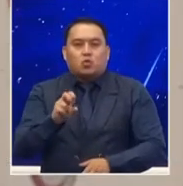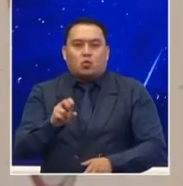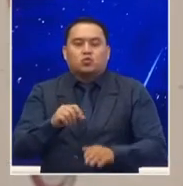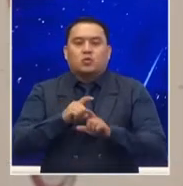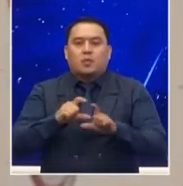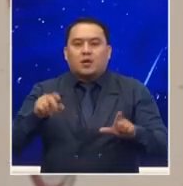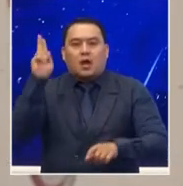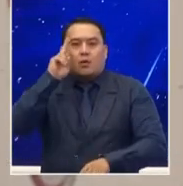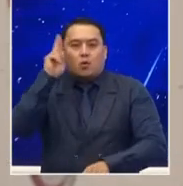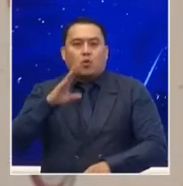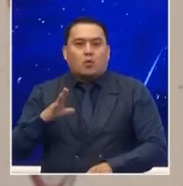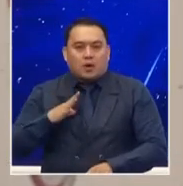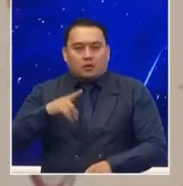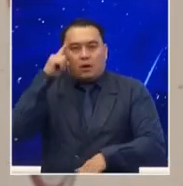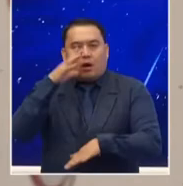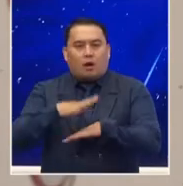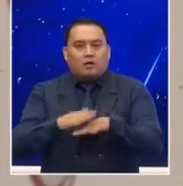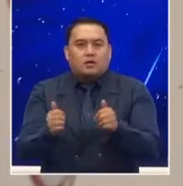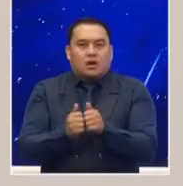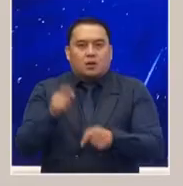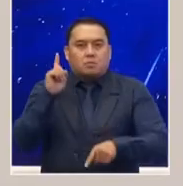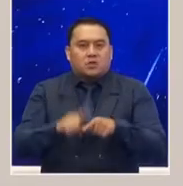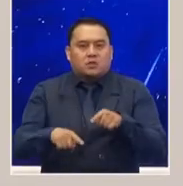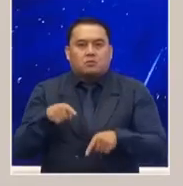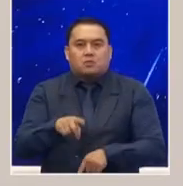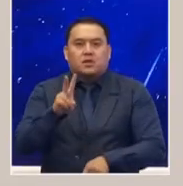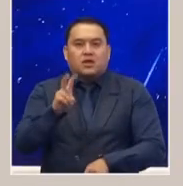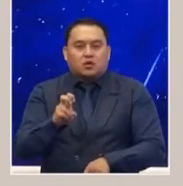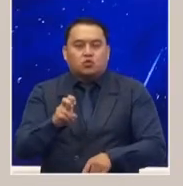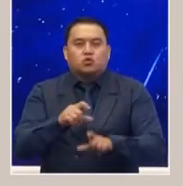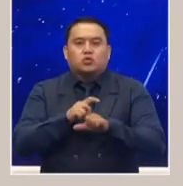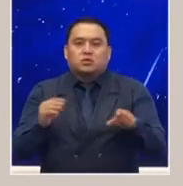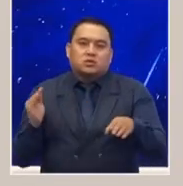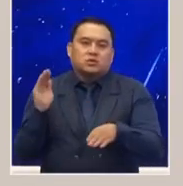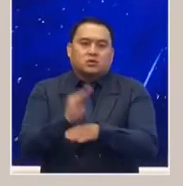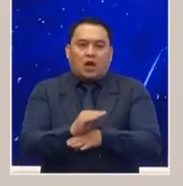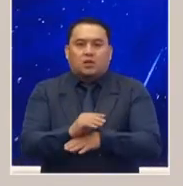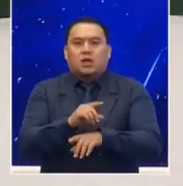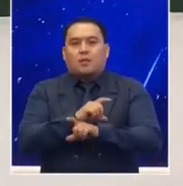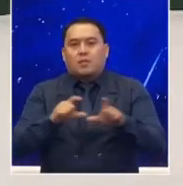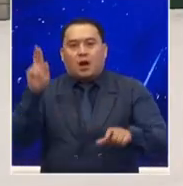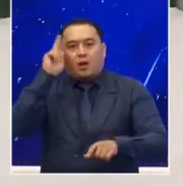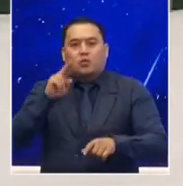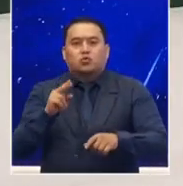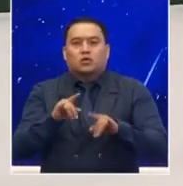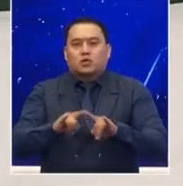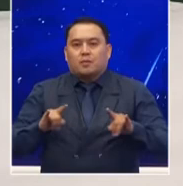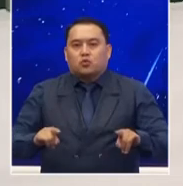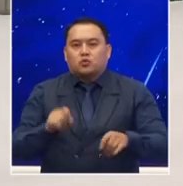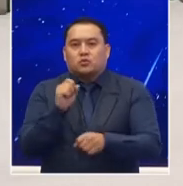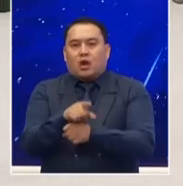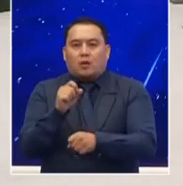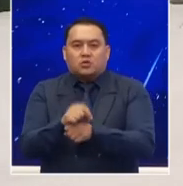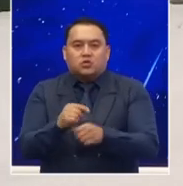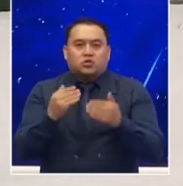1927 бала оқып жатыр. Баталып маңынан тездетіп, 1200 орындық тағы бір мектеппен балабақша салуды тапсырды.